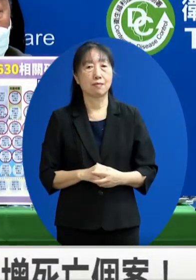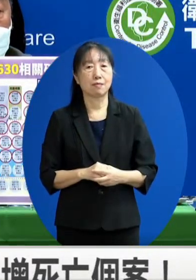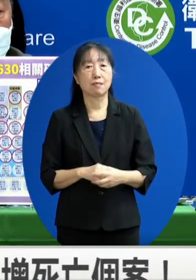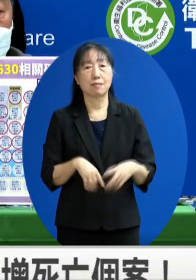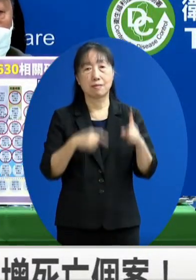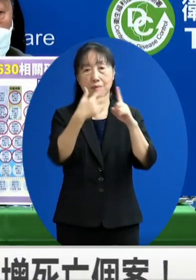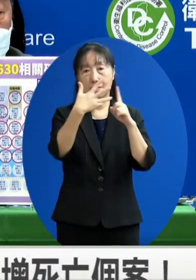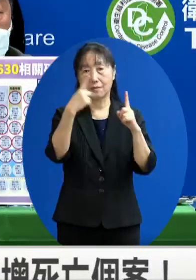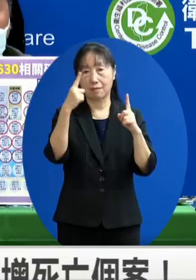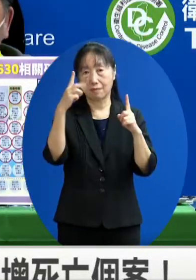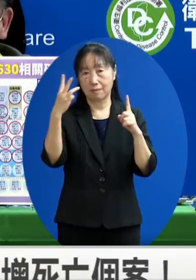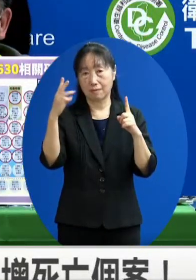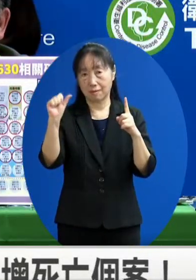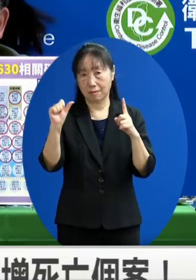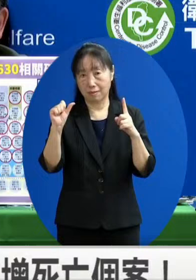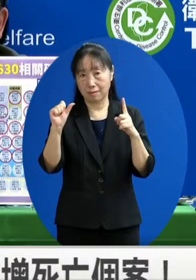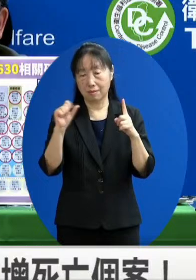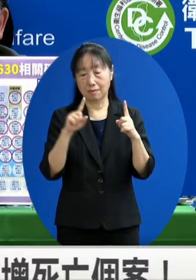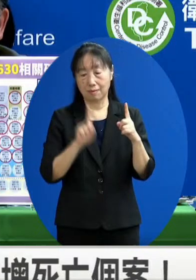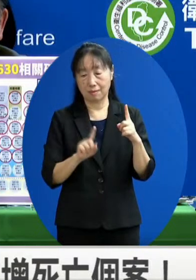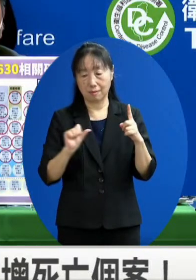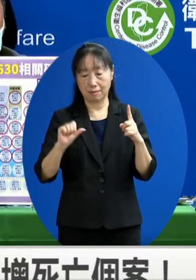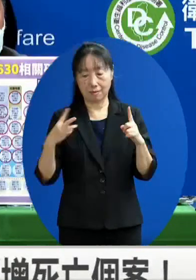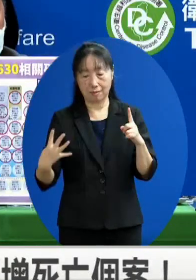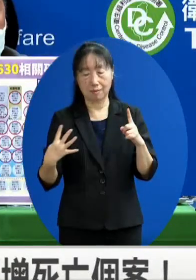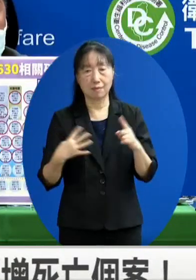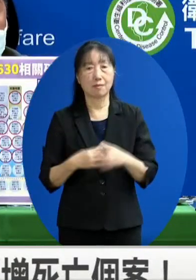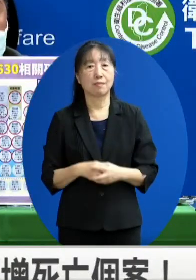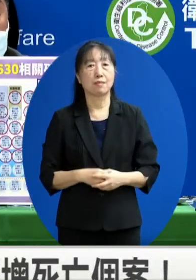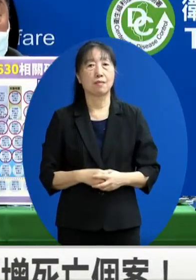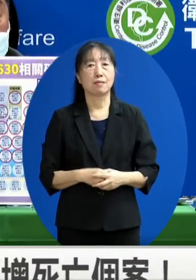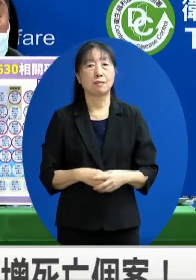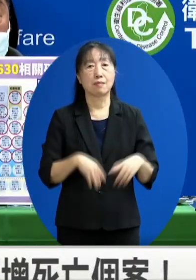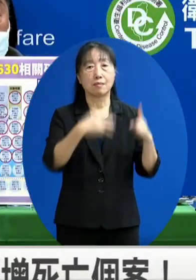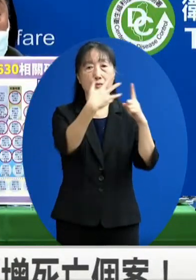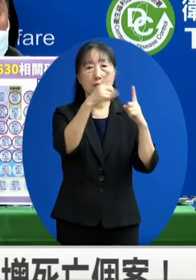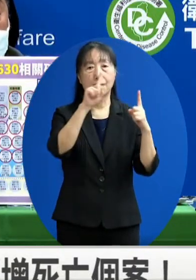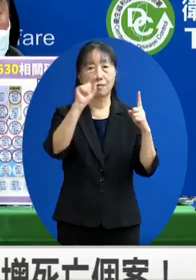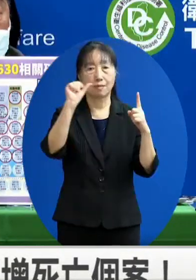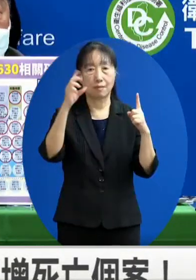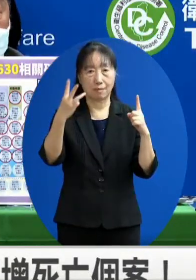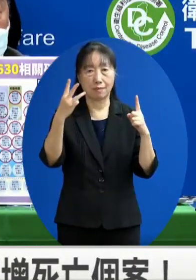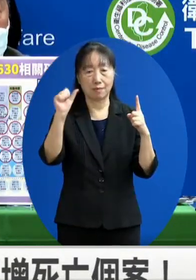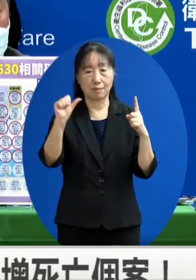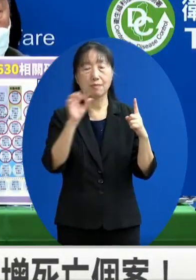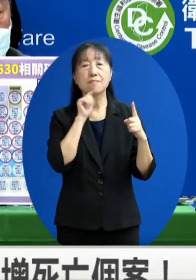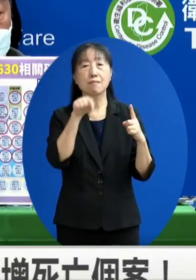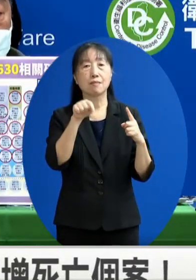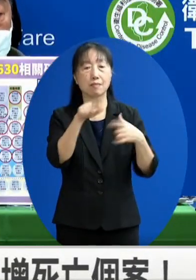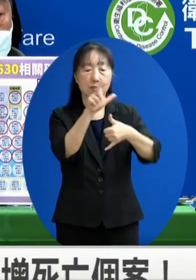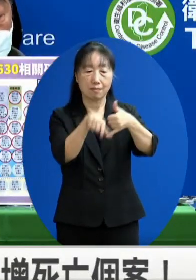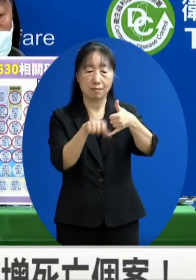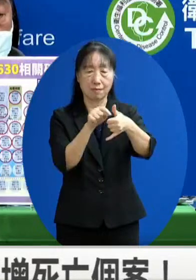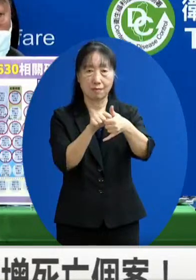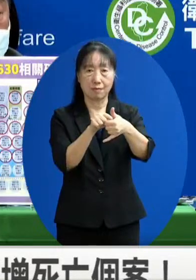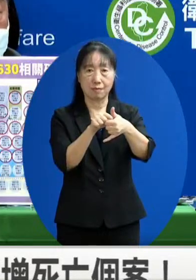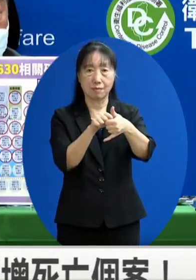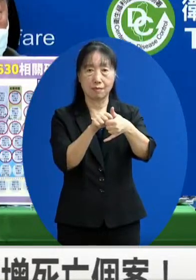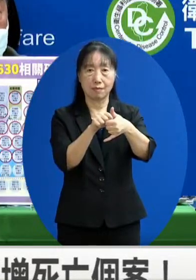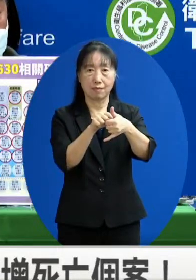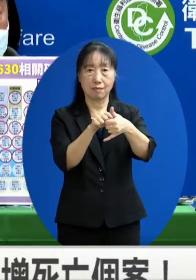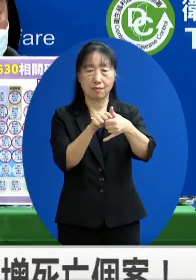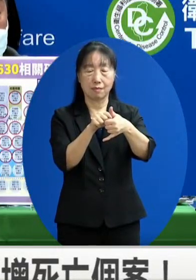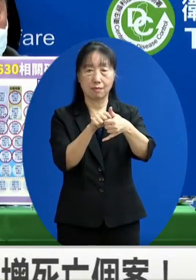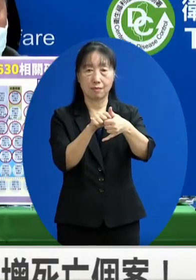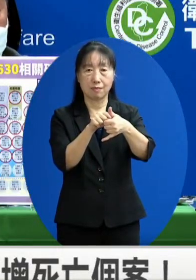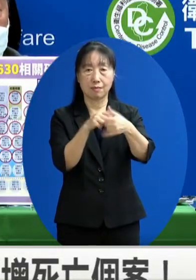就18135、18154。好，那18135哈，他在啊一个啊在